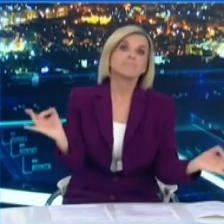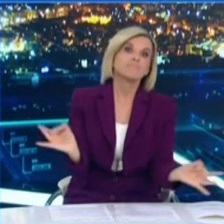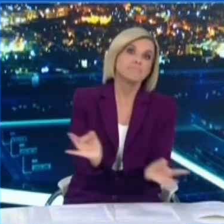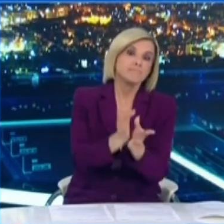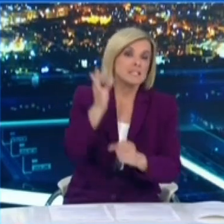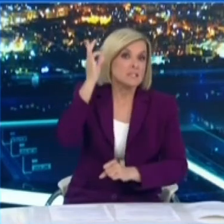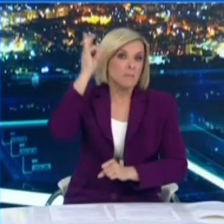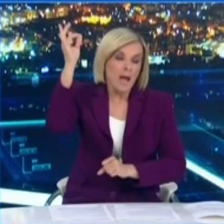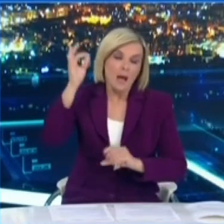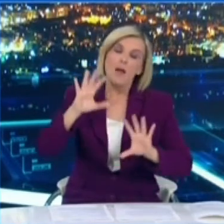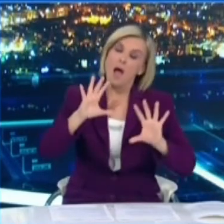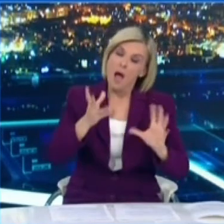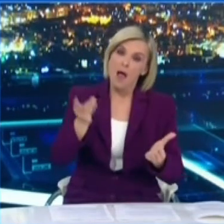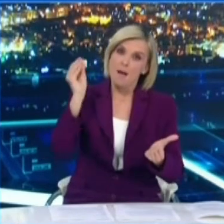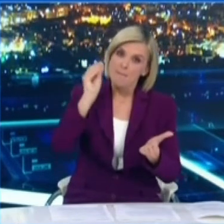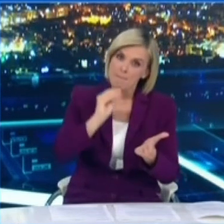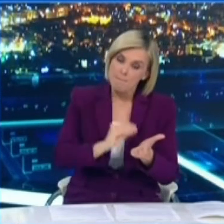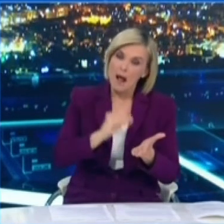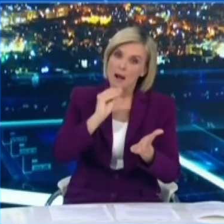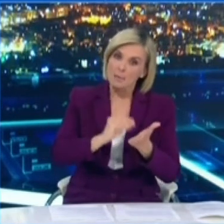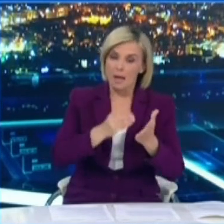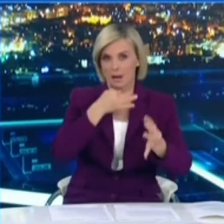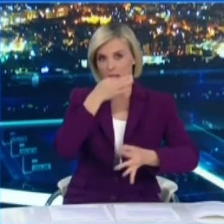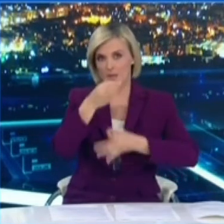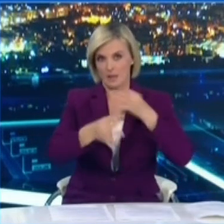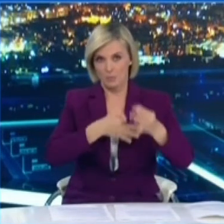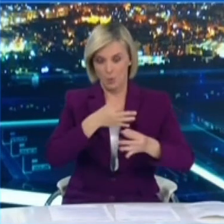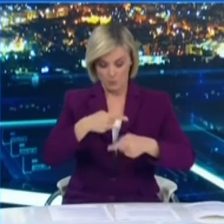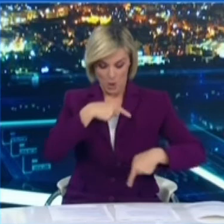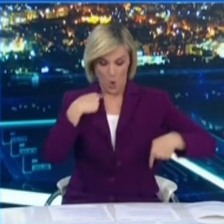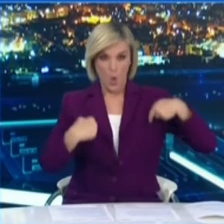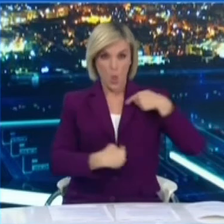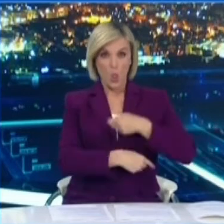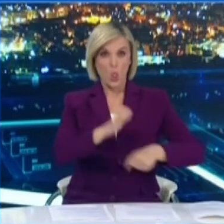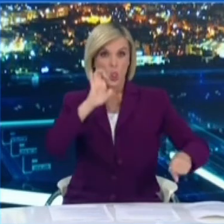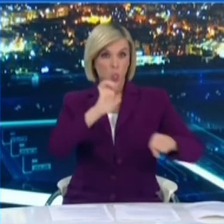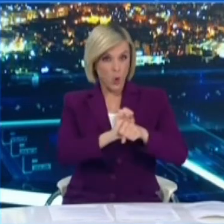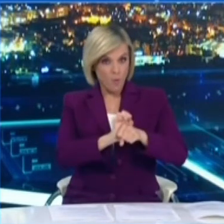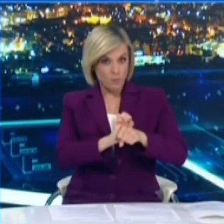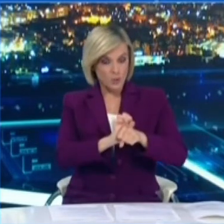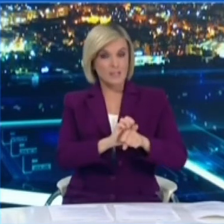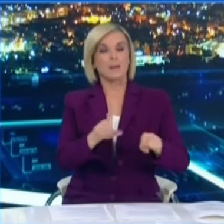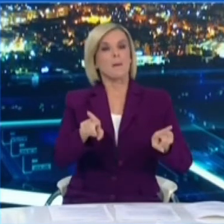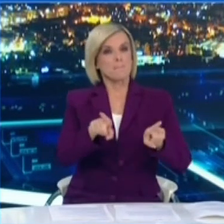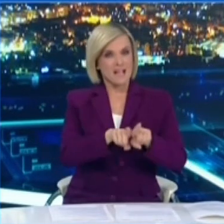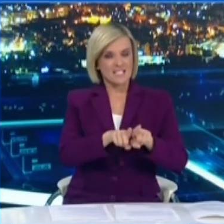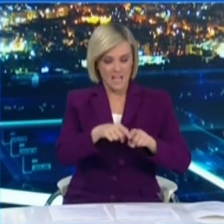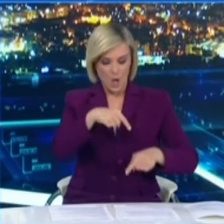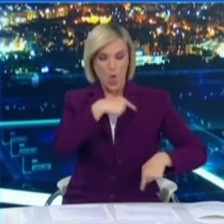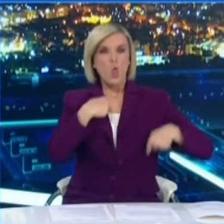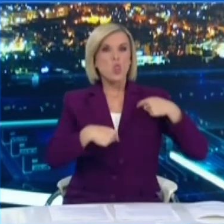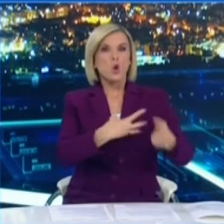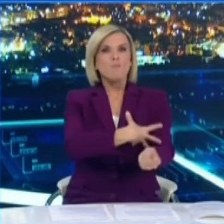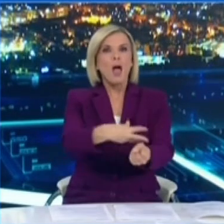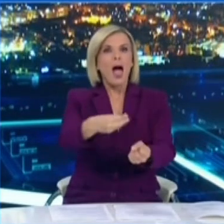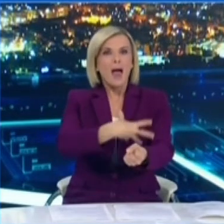περιστατικά, επαναλαμβάνω, συνδυασμός θρόμβωσης και θρομβοπενίας. Ο Ευρωπαϊκός Οργανισμός